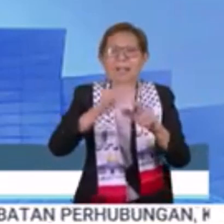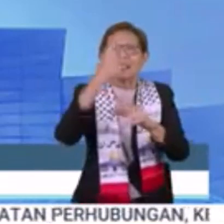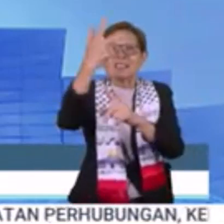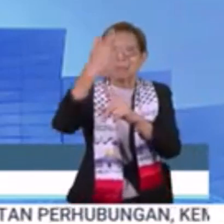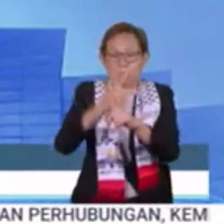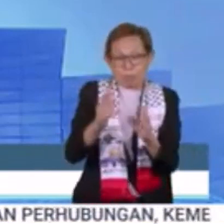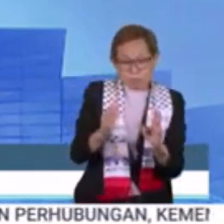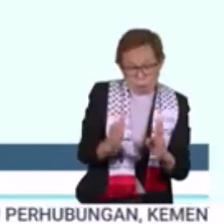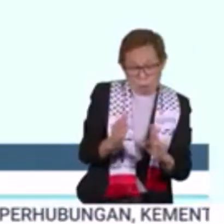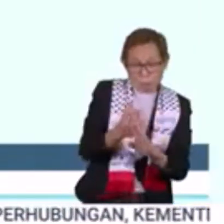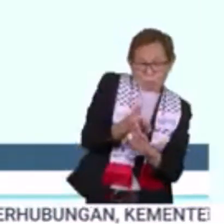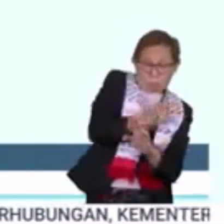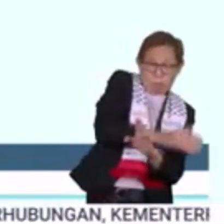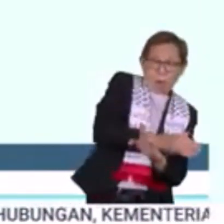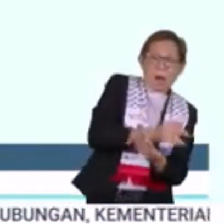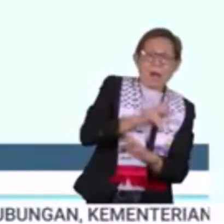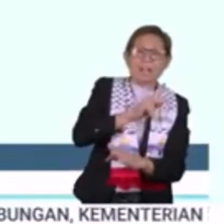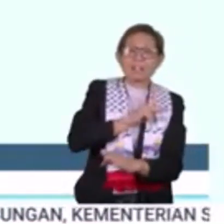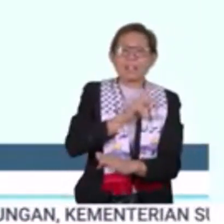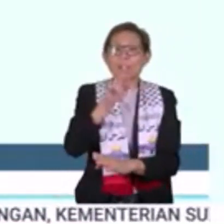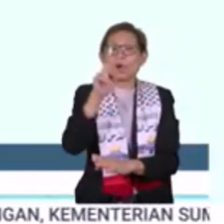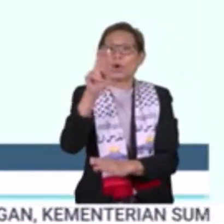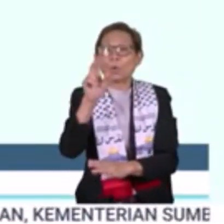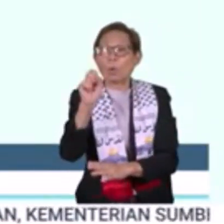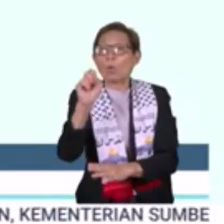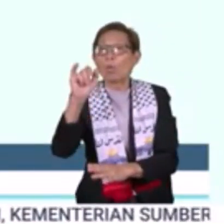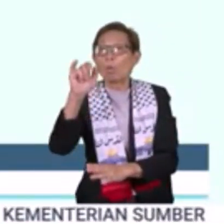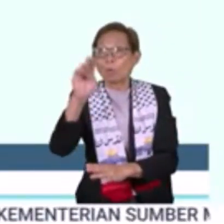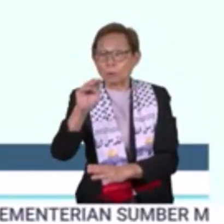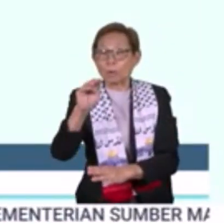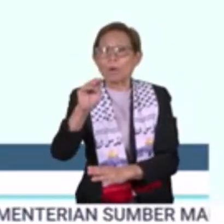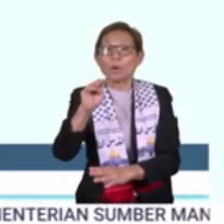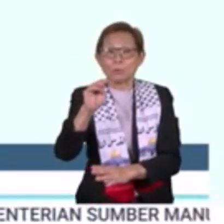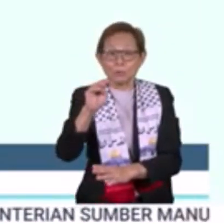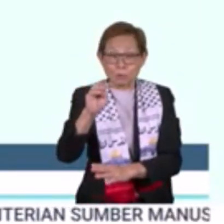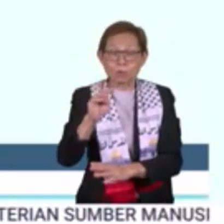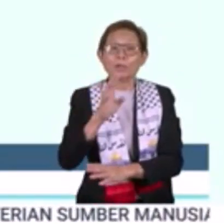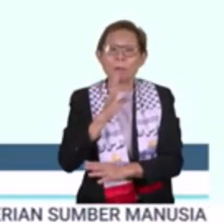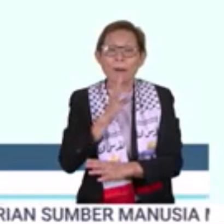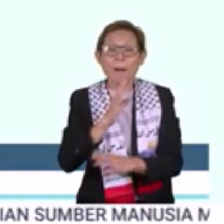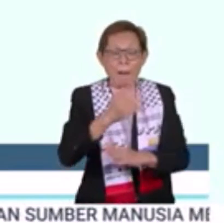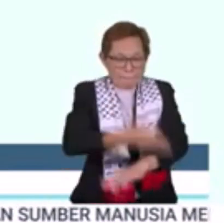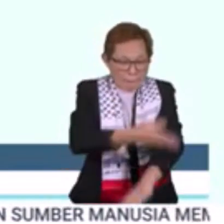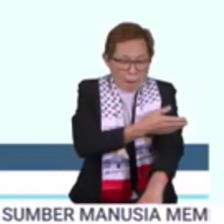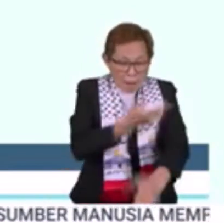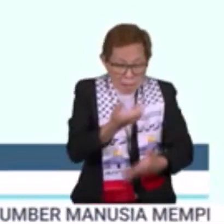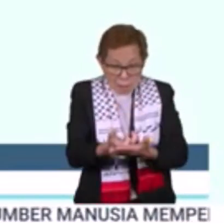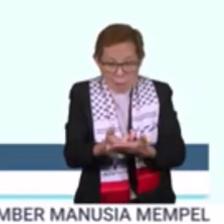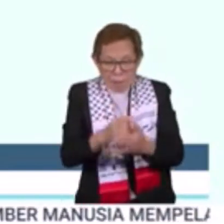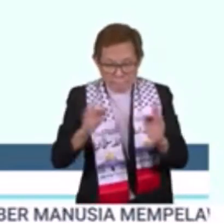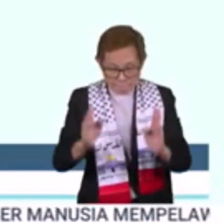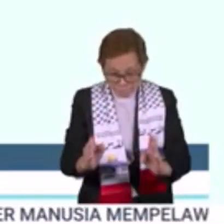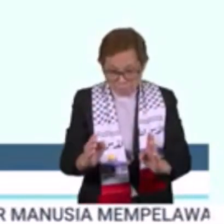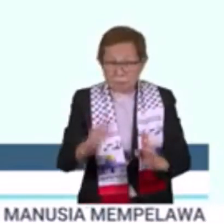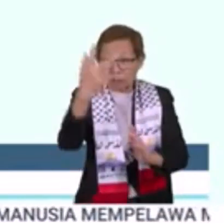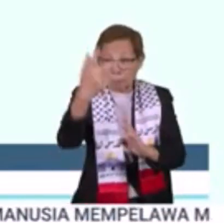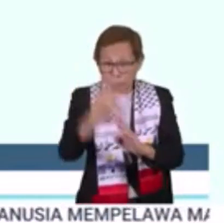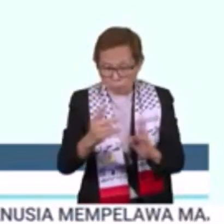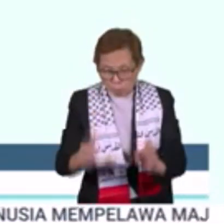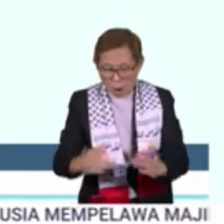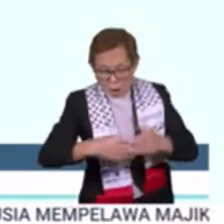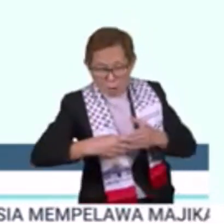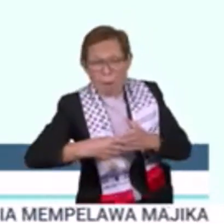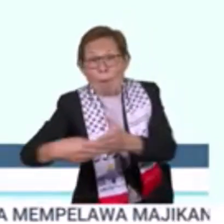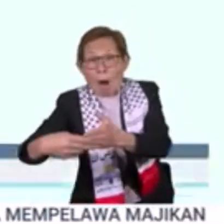sebelumnya. Menurut Ketua Perangkawan Malaysia, Datuk Seri Dr. Muhammad Uzir Mahidin, prestasi ekonomi pada tempoh tersebut akan